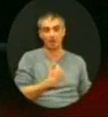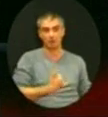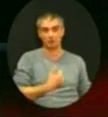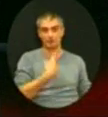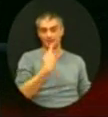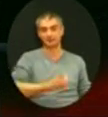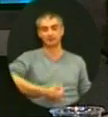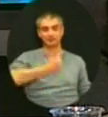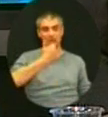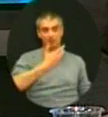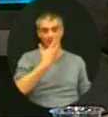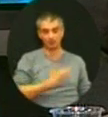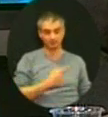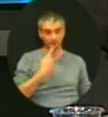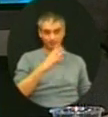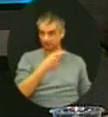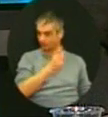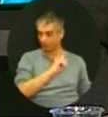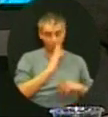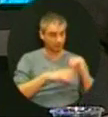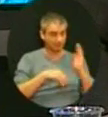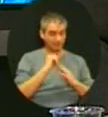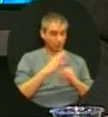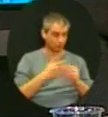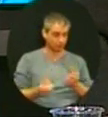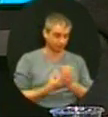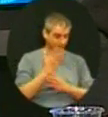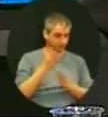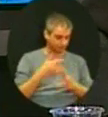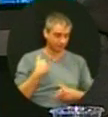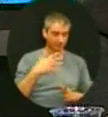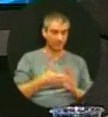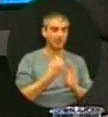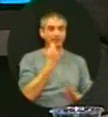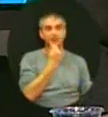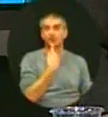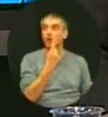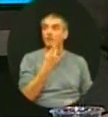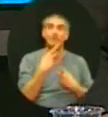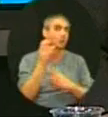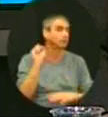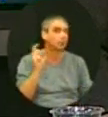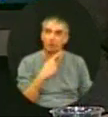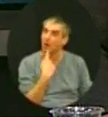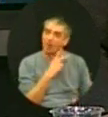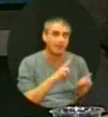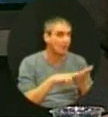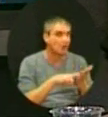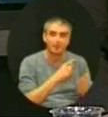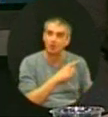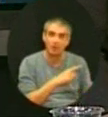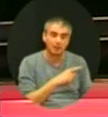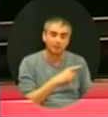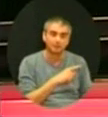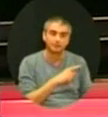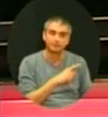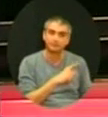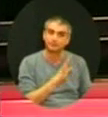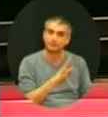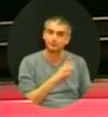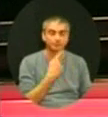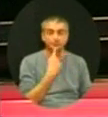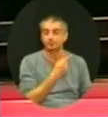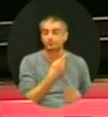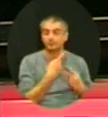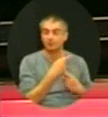צהריים. אמר, חברים, אם אתם לא תבנו את המיטות, אני אקח את הכסף. הוא אמר את זה, אבל לסורוקה, הוא לא אמר את זה לקופת החולים. מיקי, שכן רוצים לעשות מיקי, את המיטות.